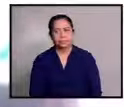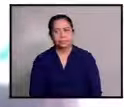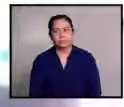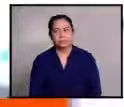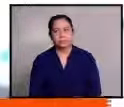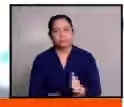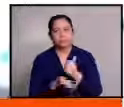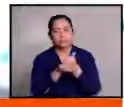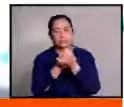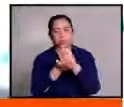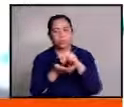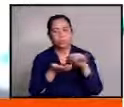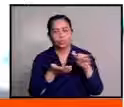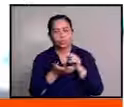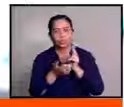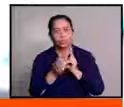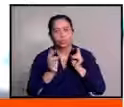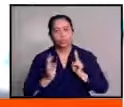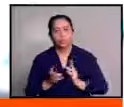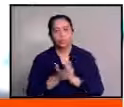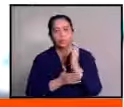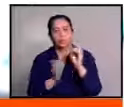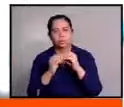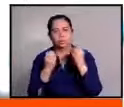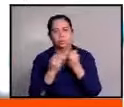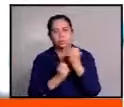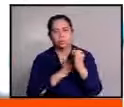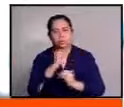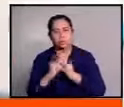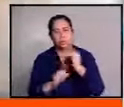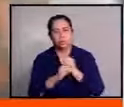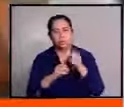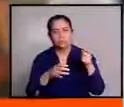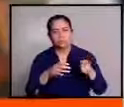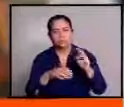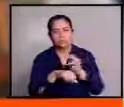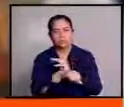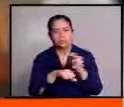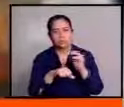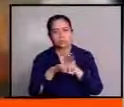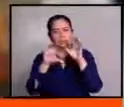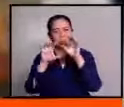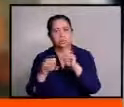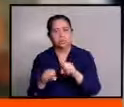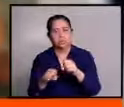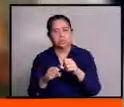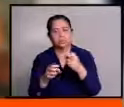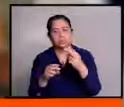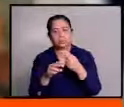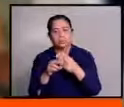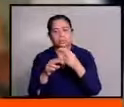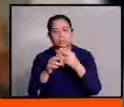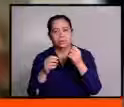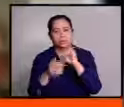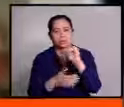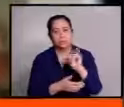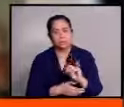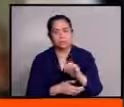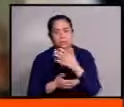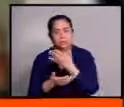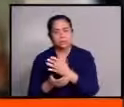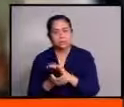Sa tulo ng New York-based Human Rights Organization International Justice Mission, naaresto ang ginang na ito sa Iligan